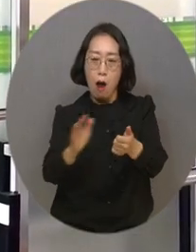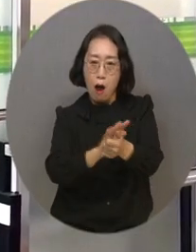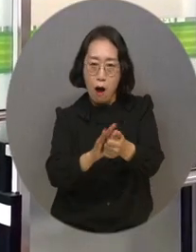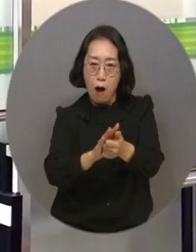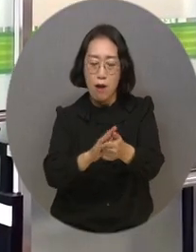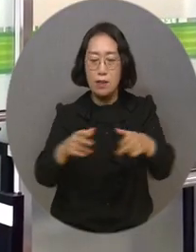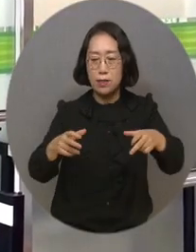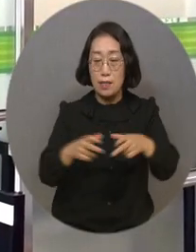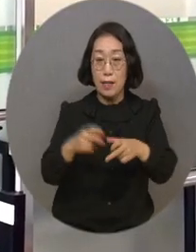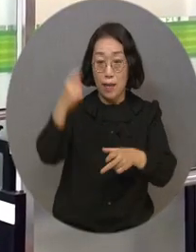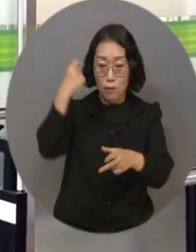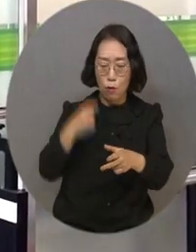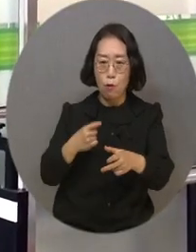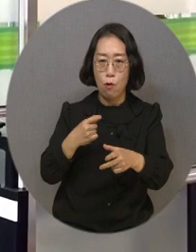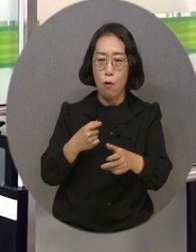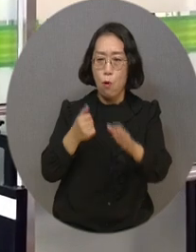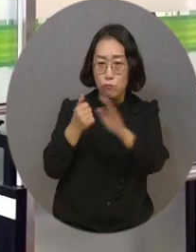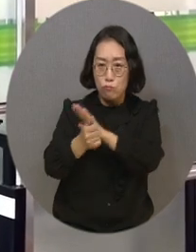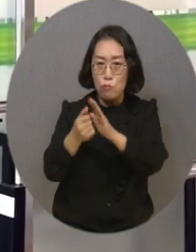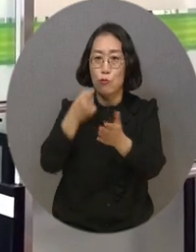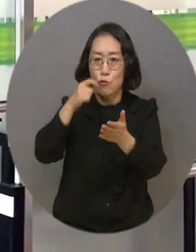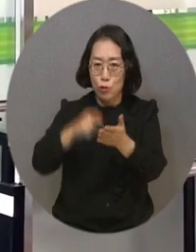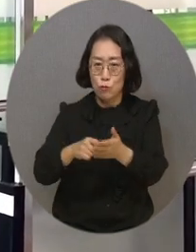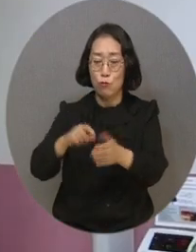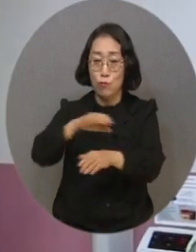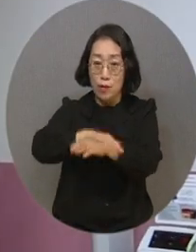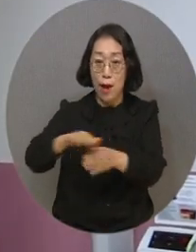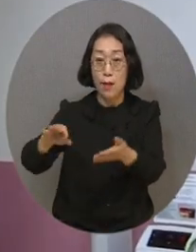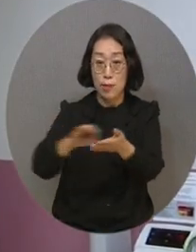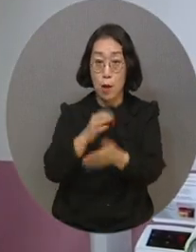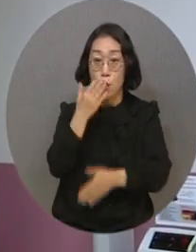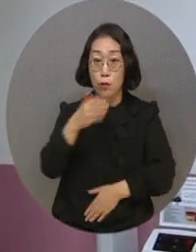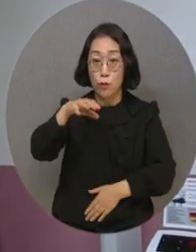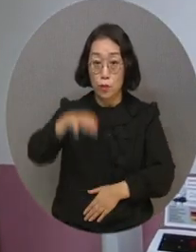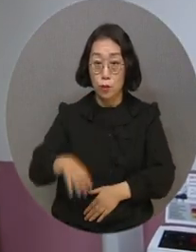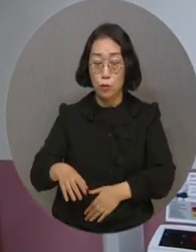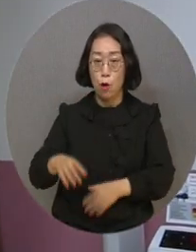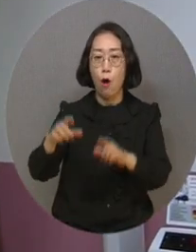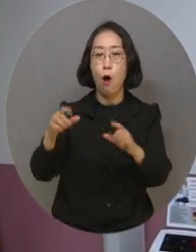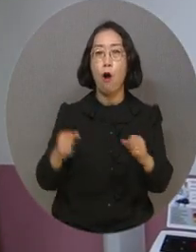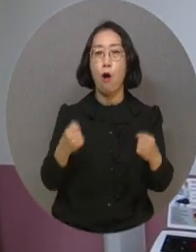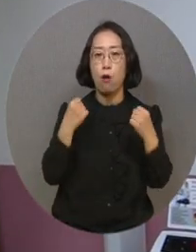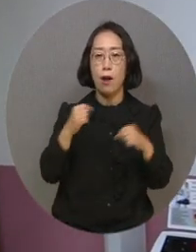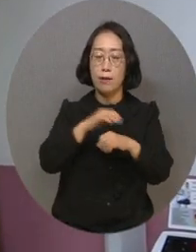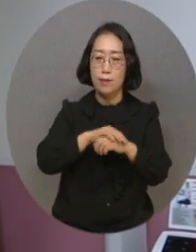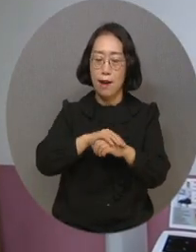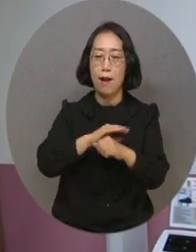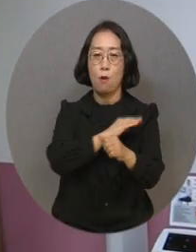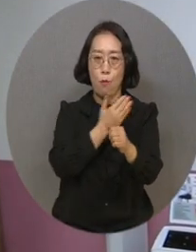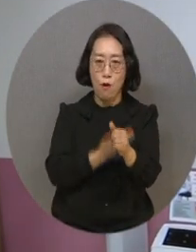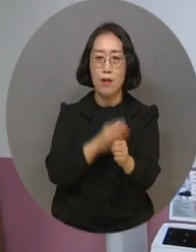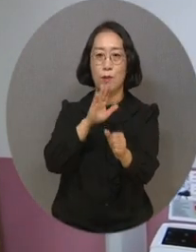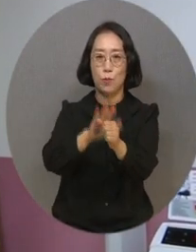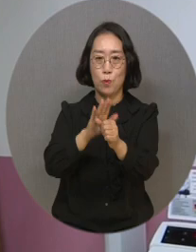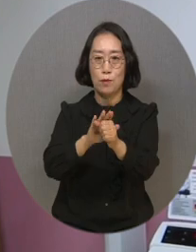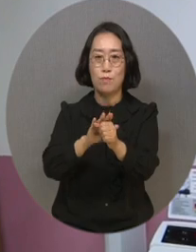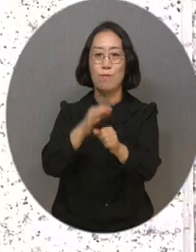대한 장애인의 더 쉬운 접근과 이용을 보장해 장애인 건강권이 향상되는 데 기여할